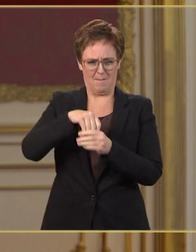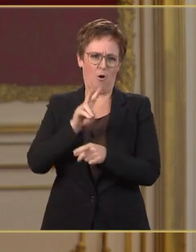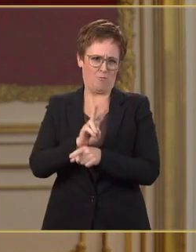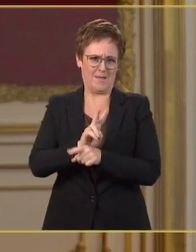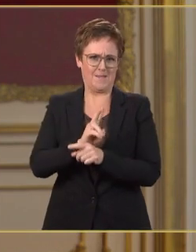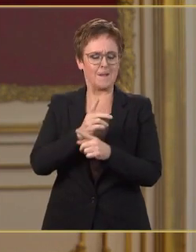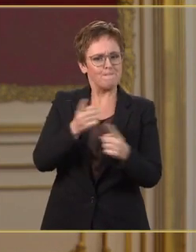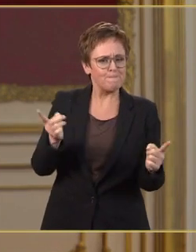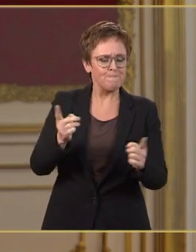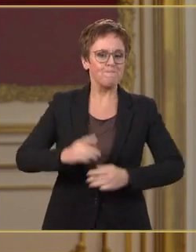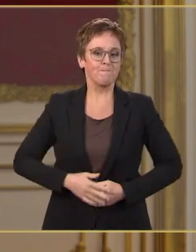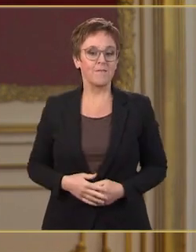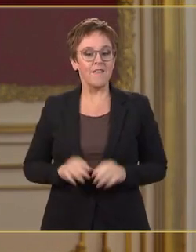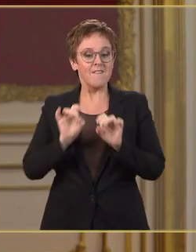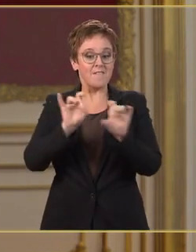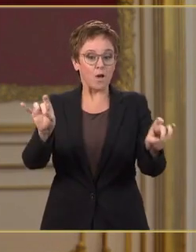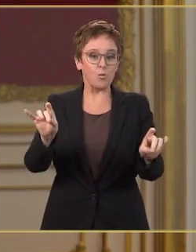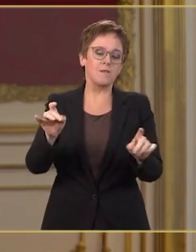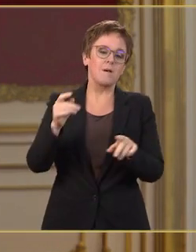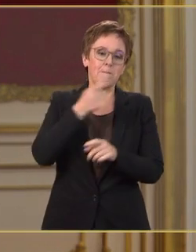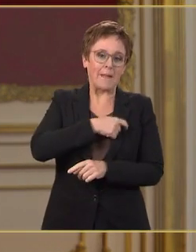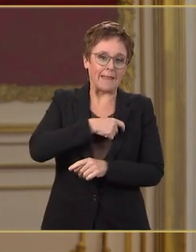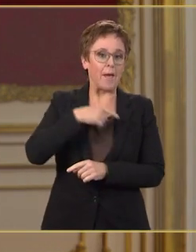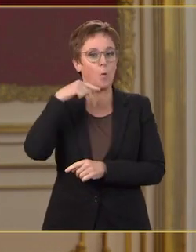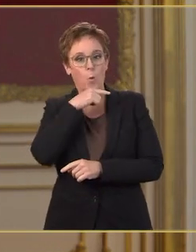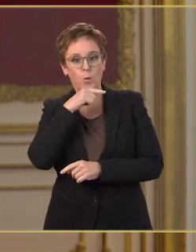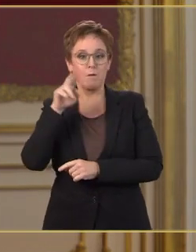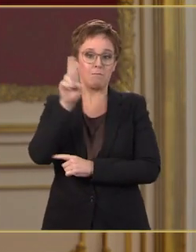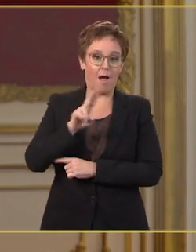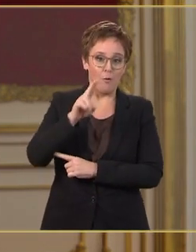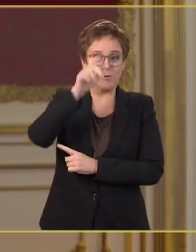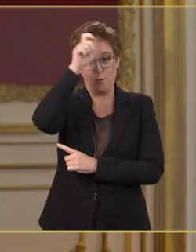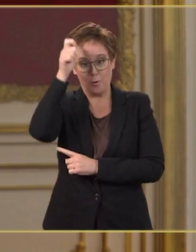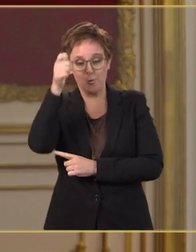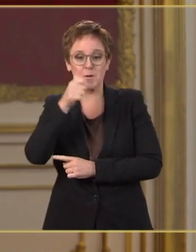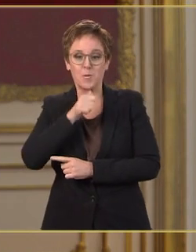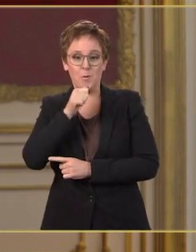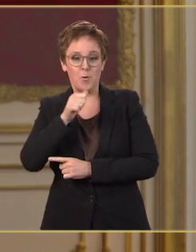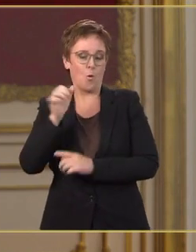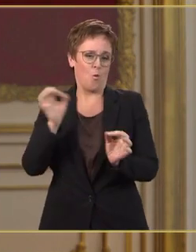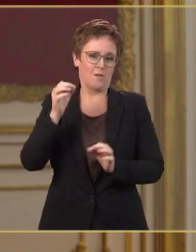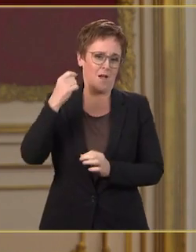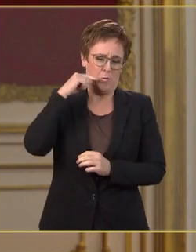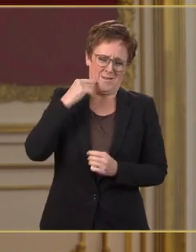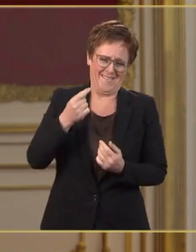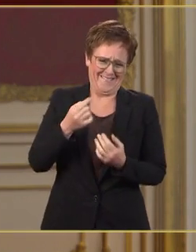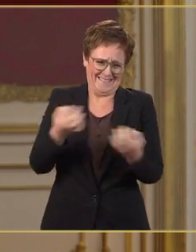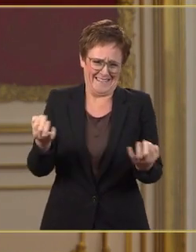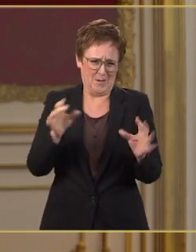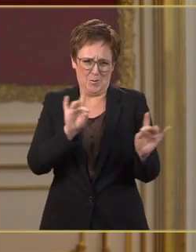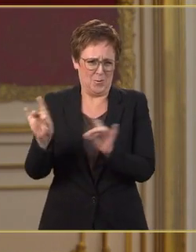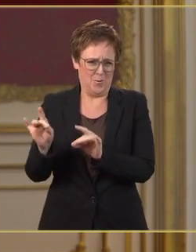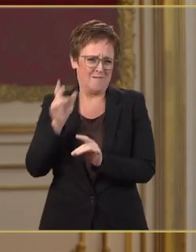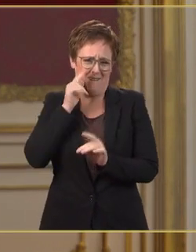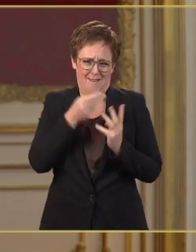dieses virus ist weder rot noch blau noch türkis oder grün oder pink oder welcher